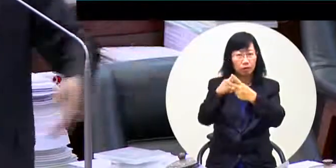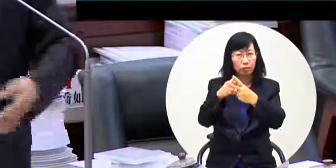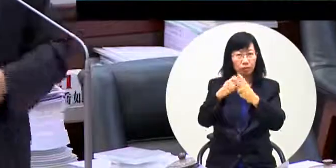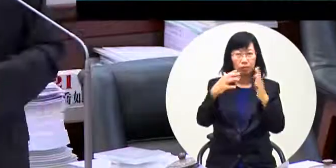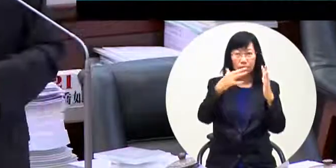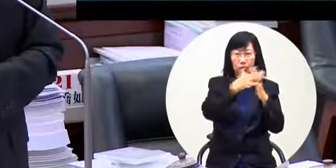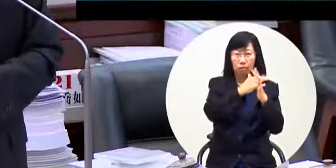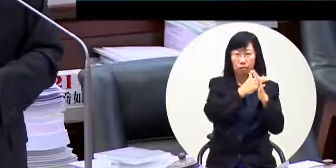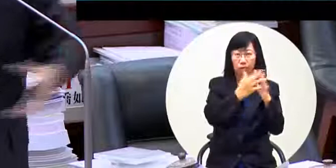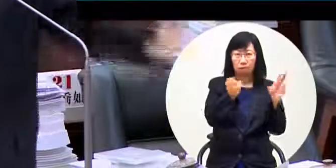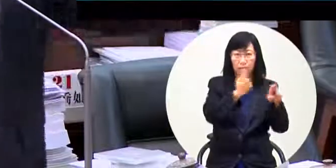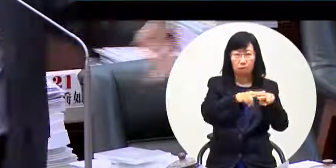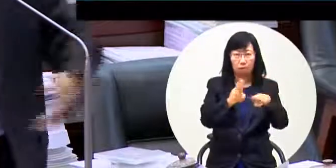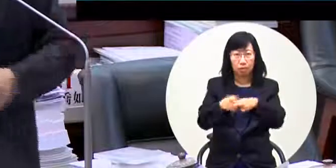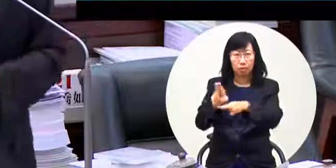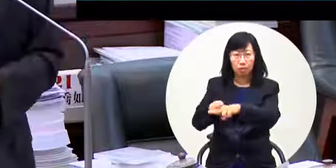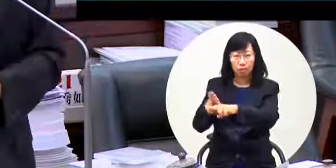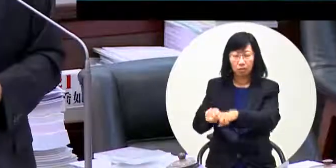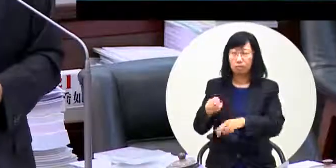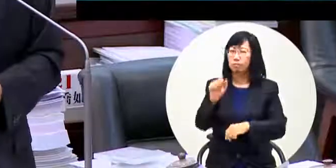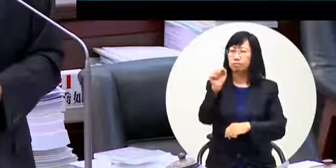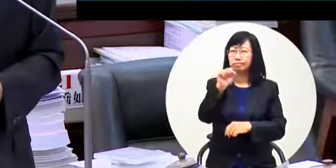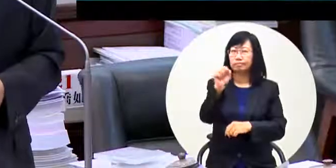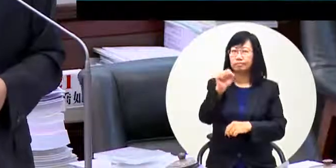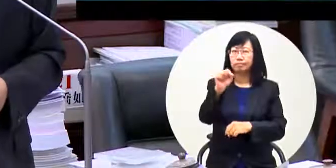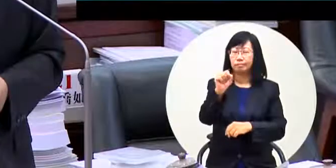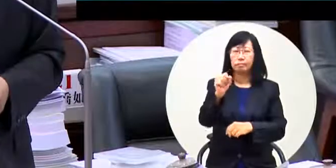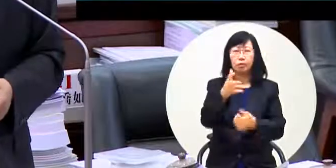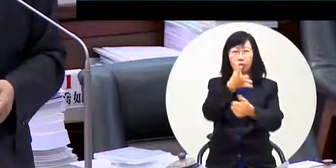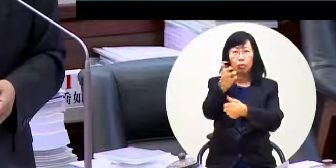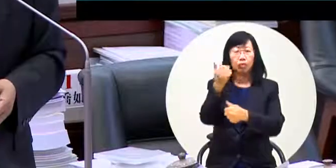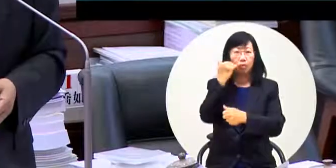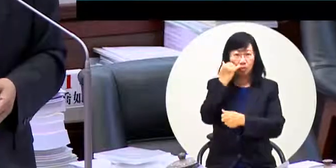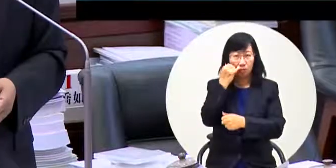100个蔡孟义局长嘛，无法度去解决这个问题啊。